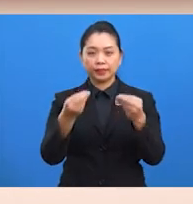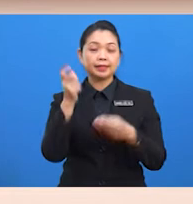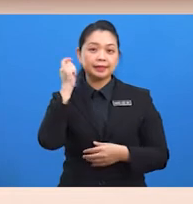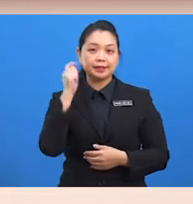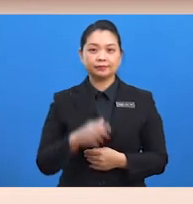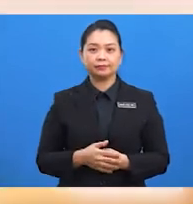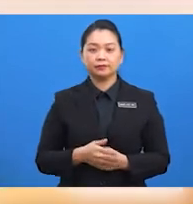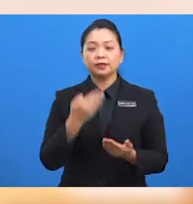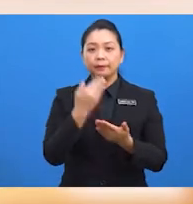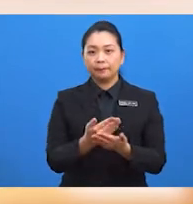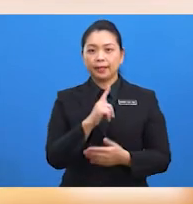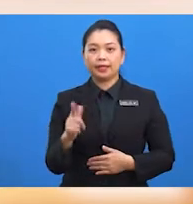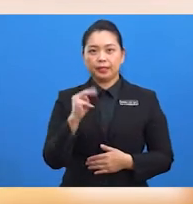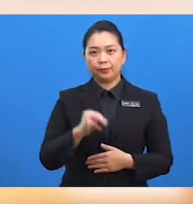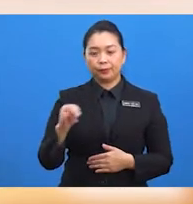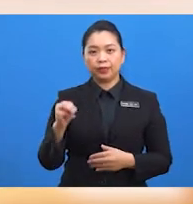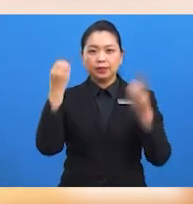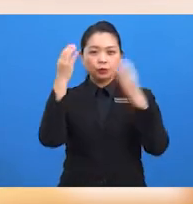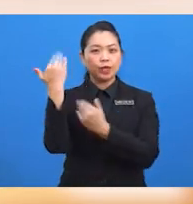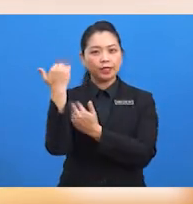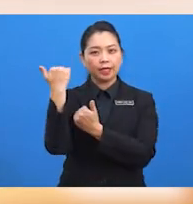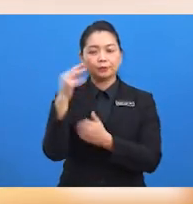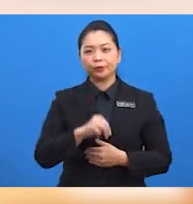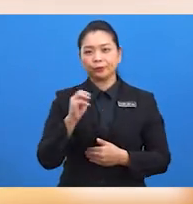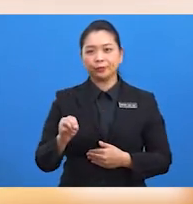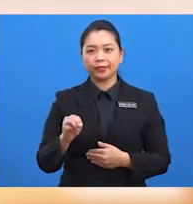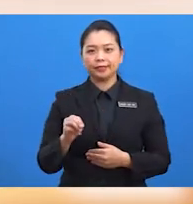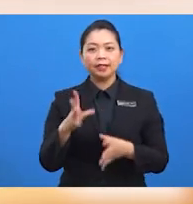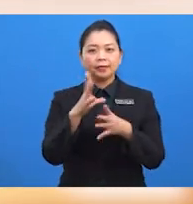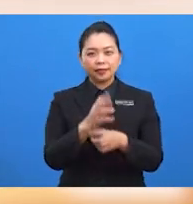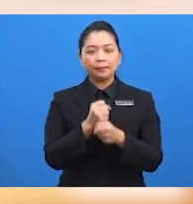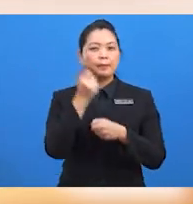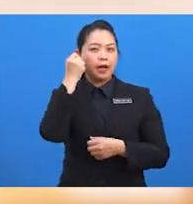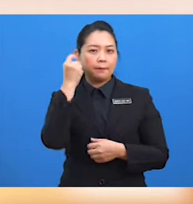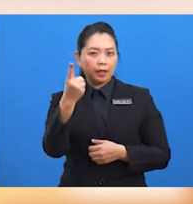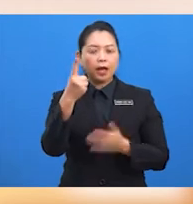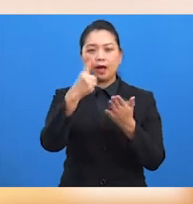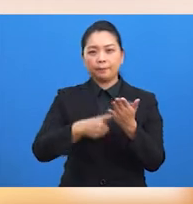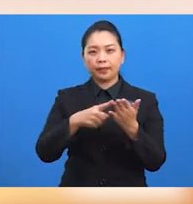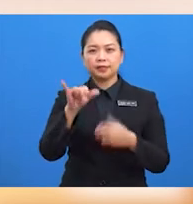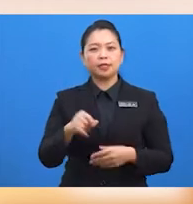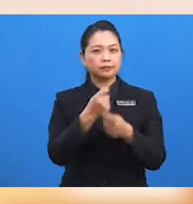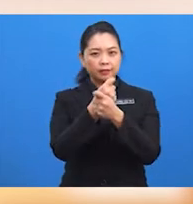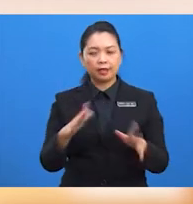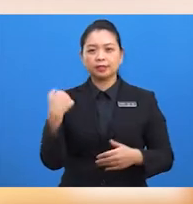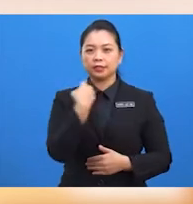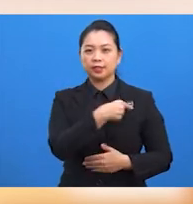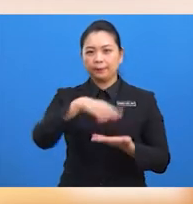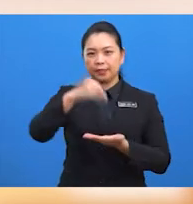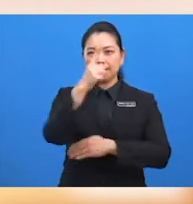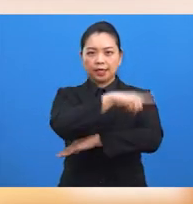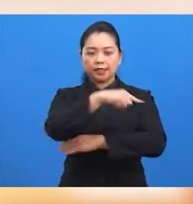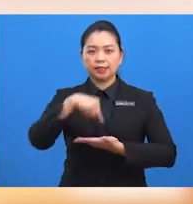brikes pedal tadi Baiklah murid sego harap mengurai dapat memahami apa yang telah kita pelajari